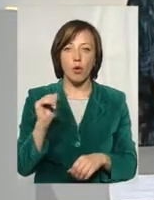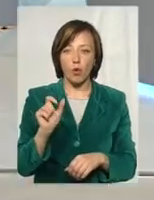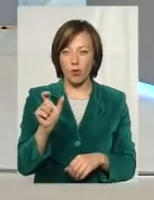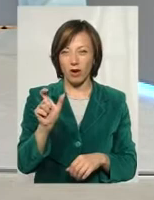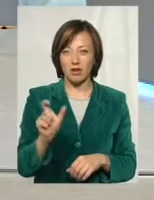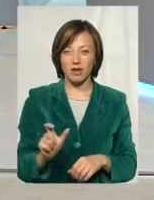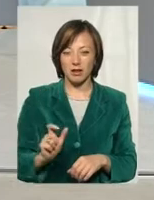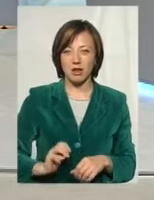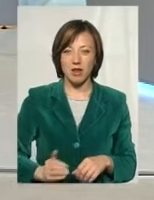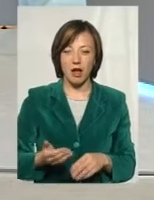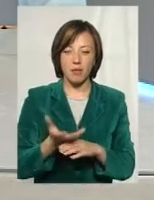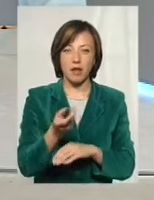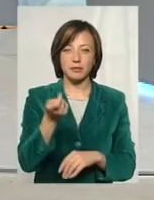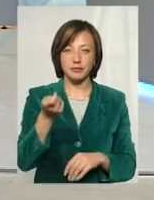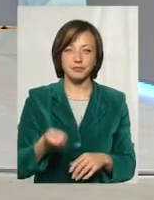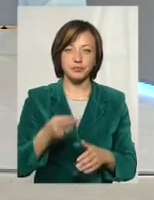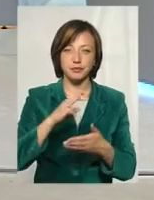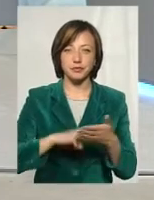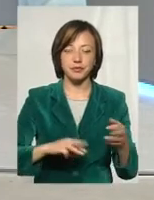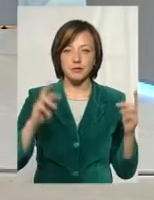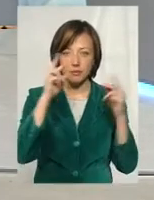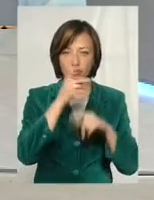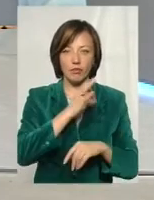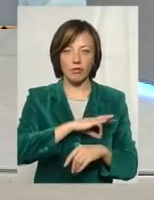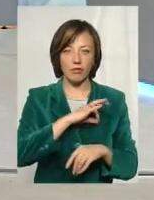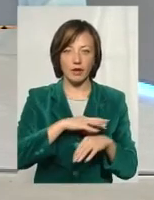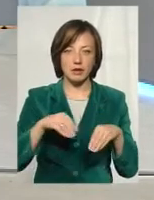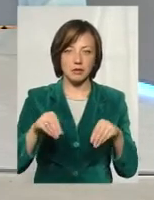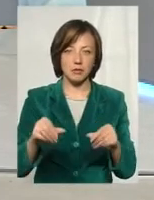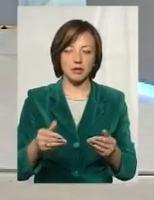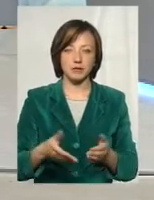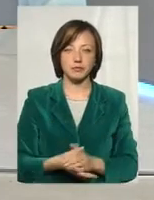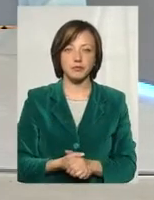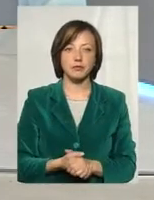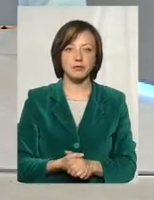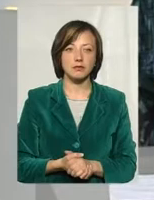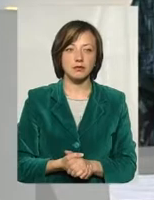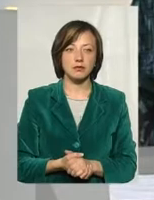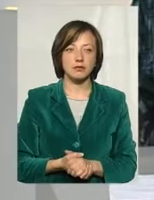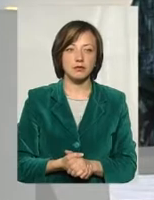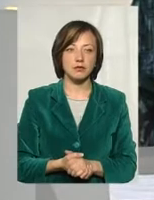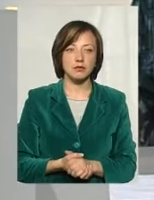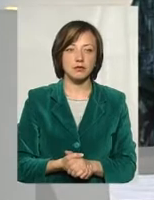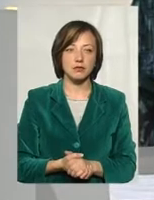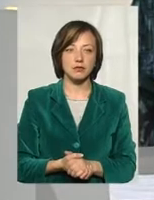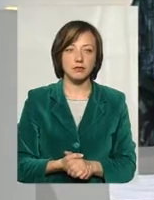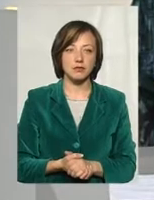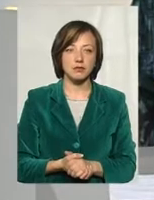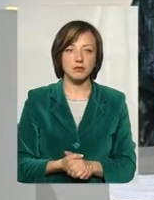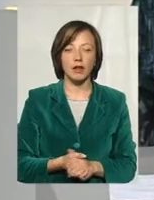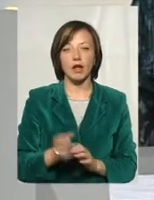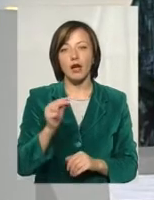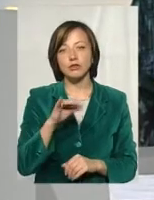платить мізерний штраф за неправильне використання землі. А чи можливо